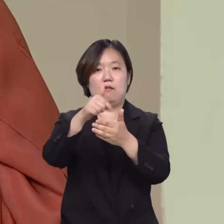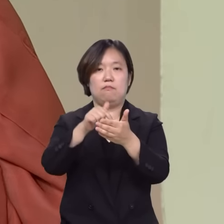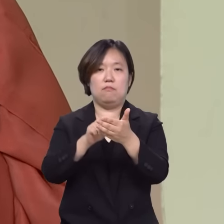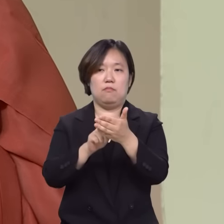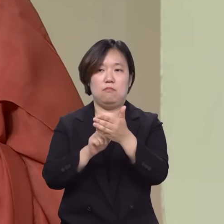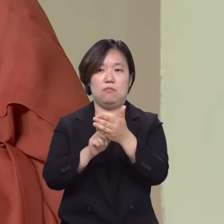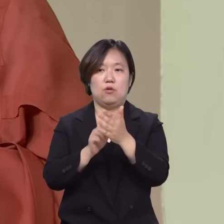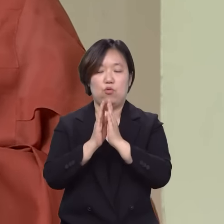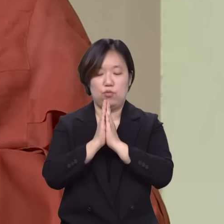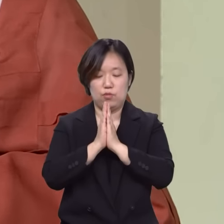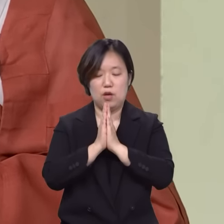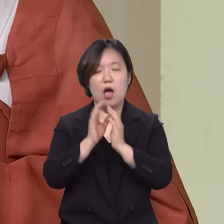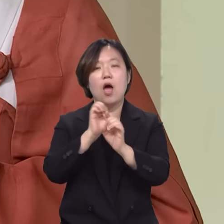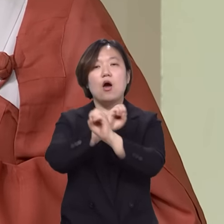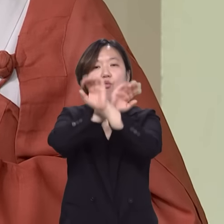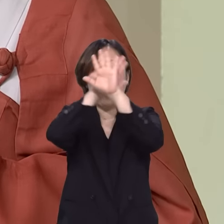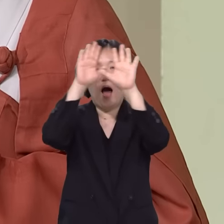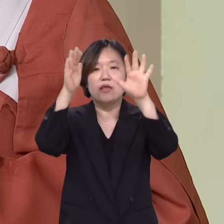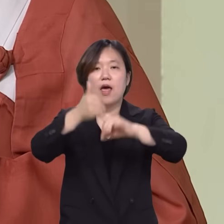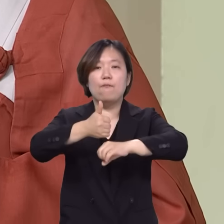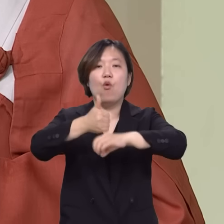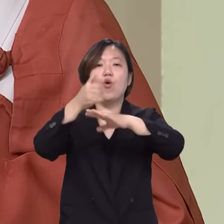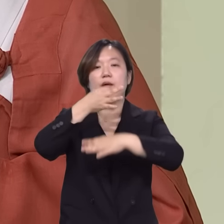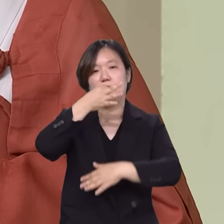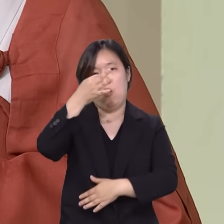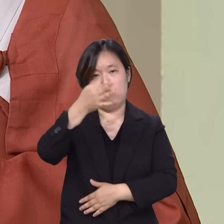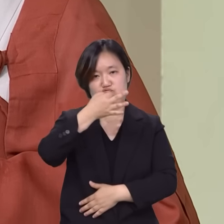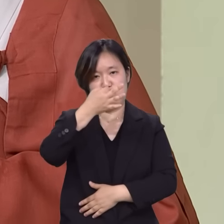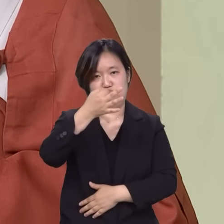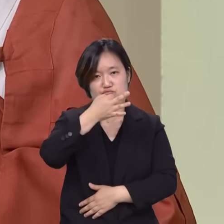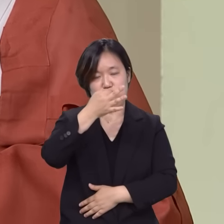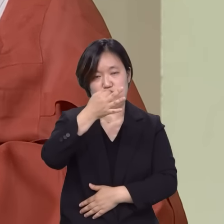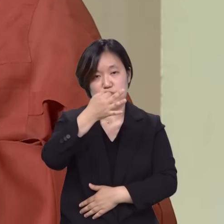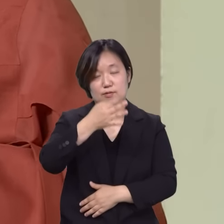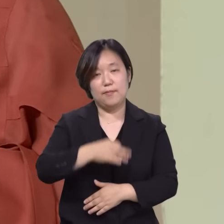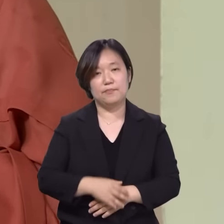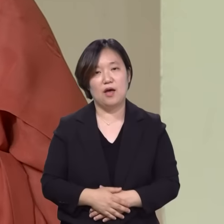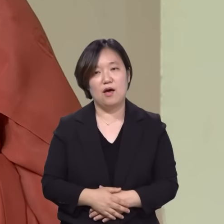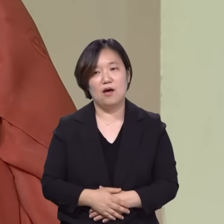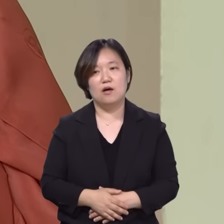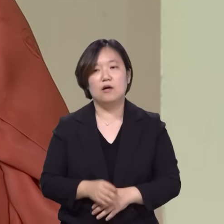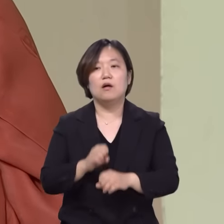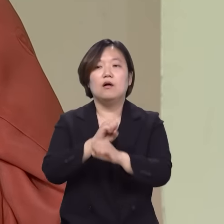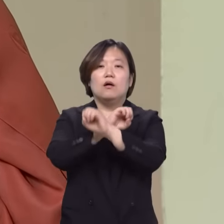간절하게 관세음보살을 염불 있더라 관세음보살님